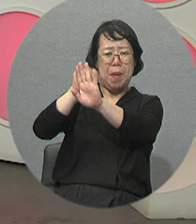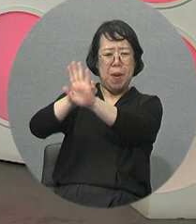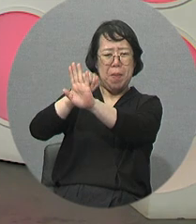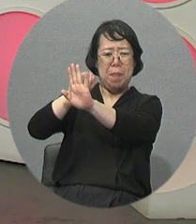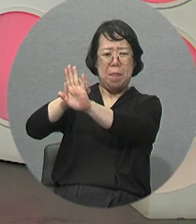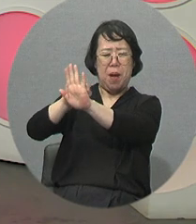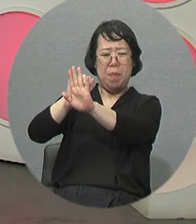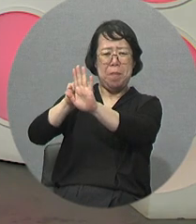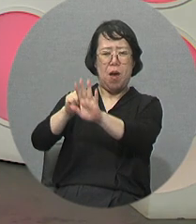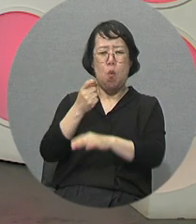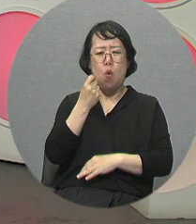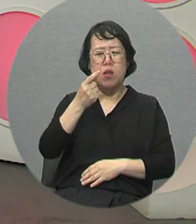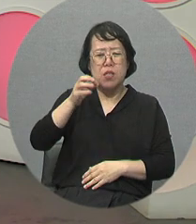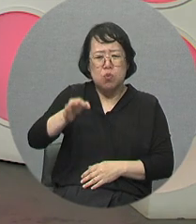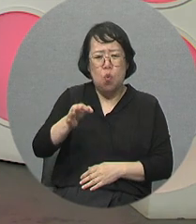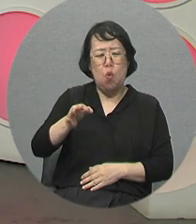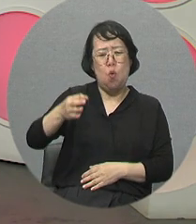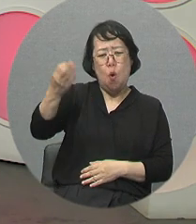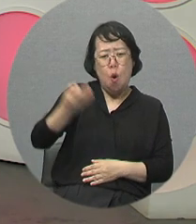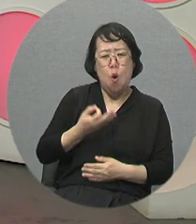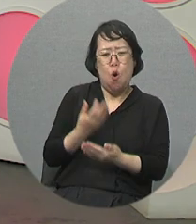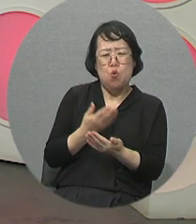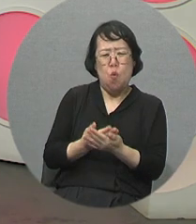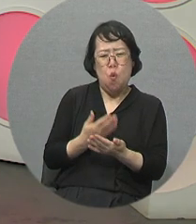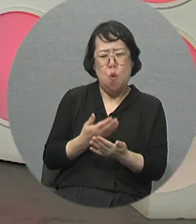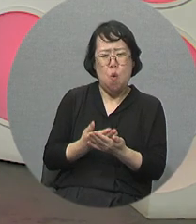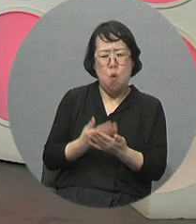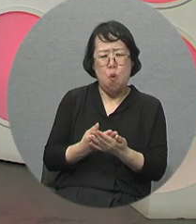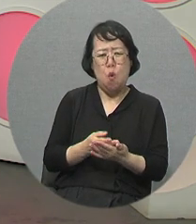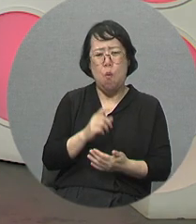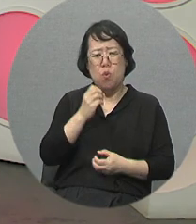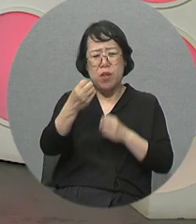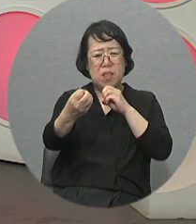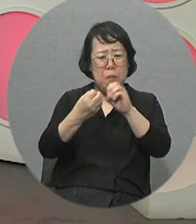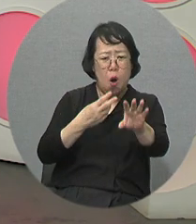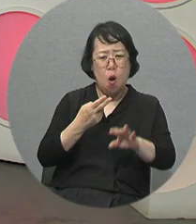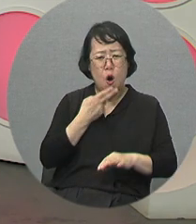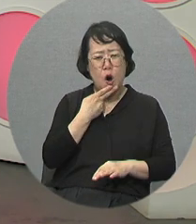달째 밀렸어. 아유, 집에 있으면 대답이라도 좀 해봐.